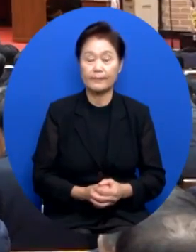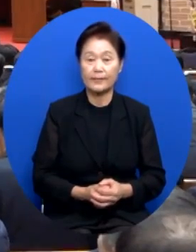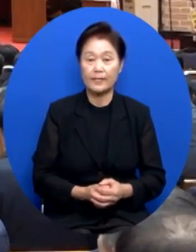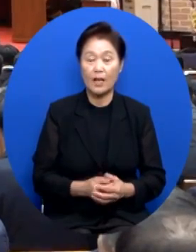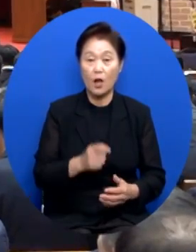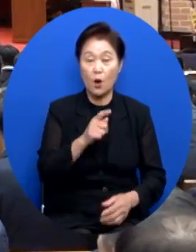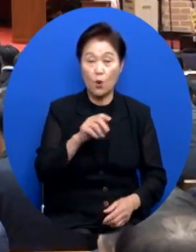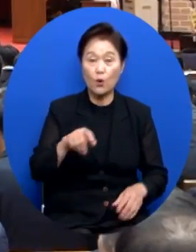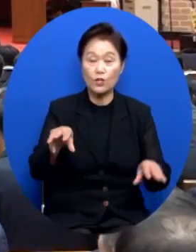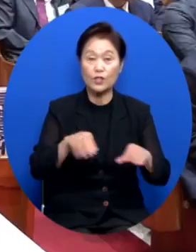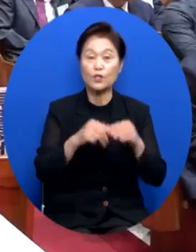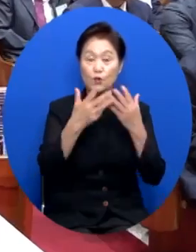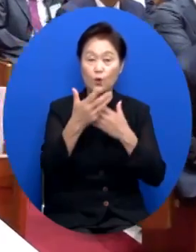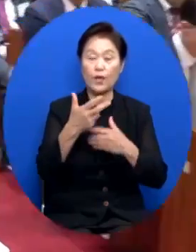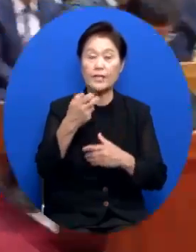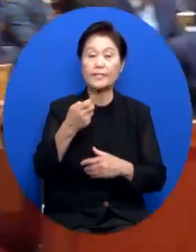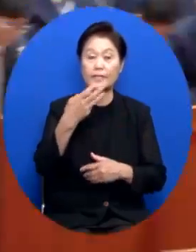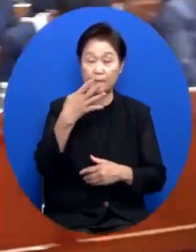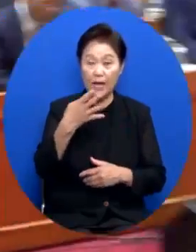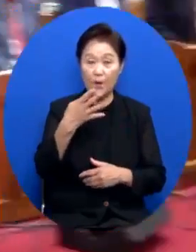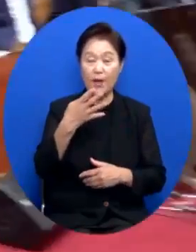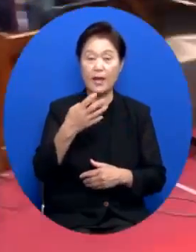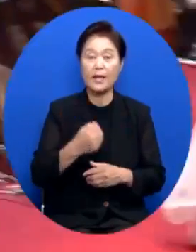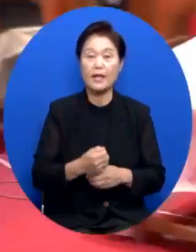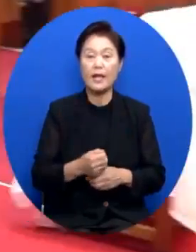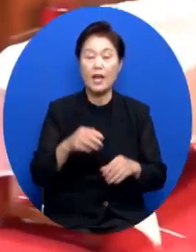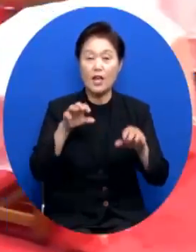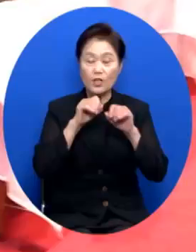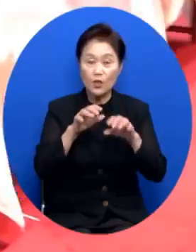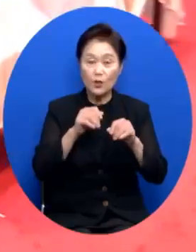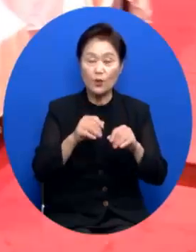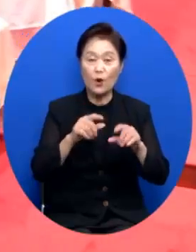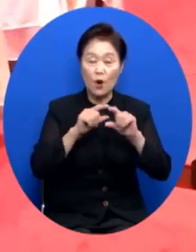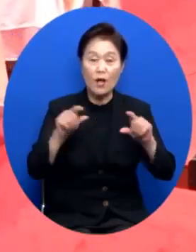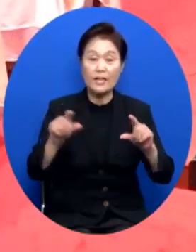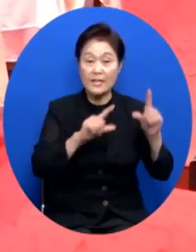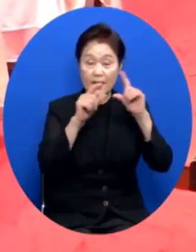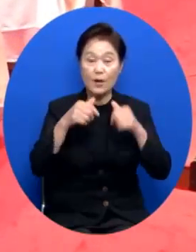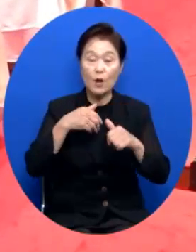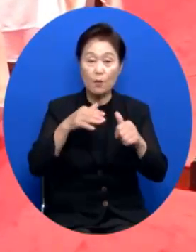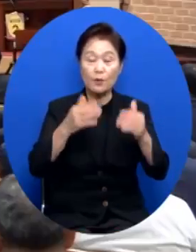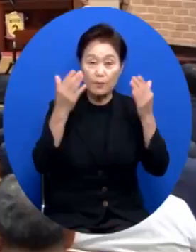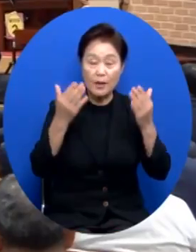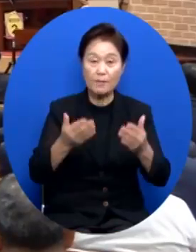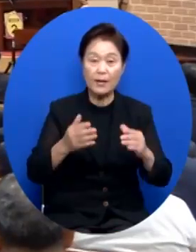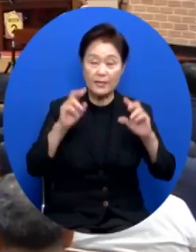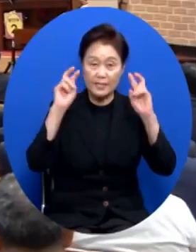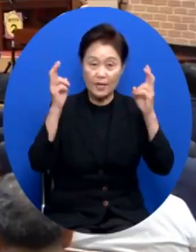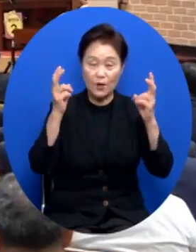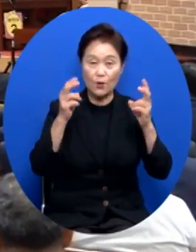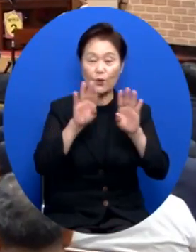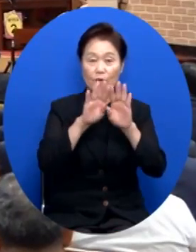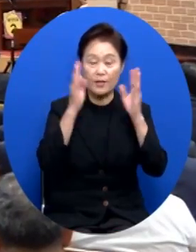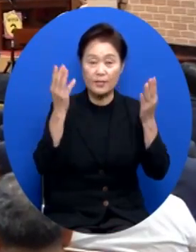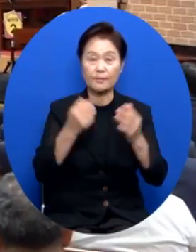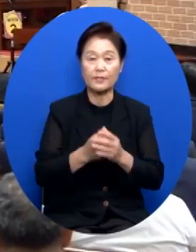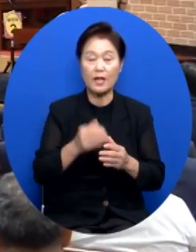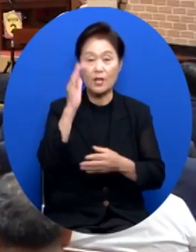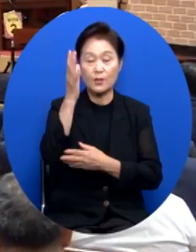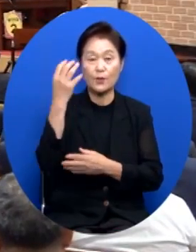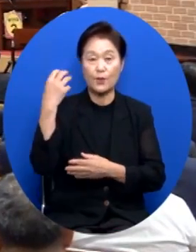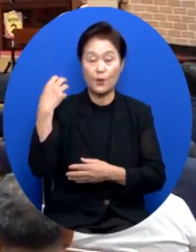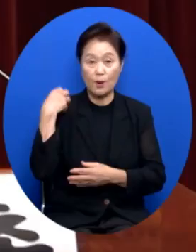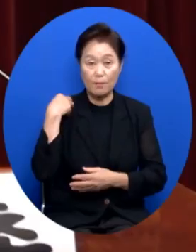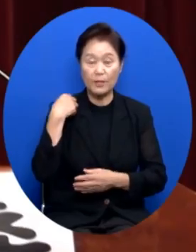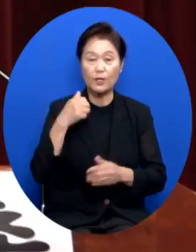대한예수교장로회 고신총회 제74회 총회가 선교, 일상으로 보냄받은 교회 주제로 열렸습니다. 개회입에 설교를 전한